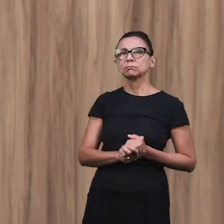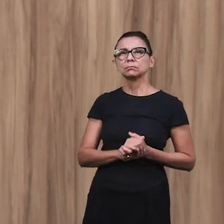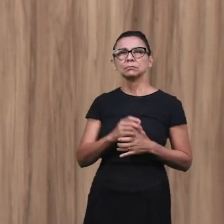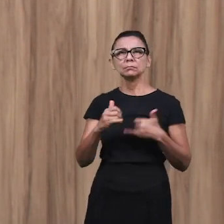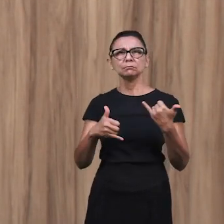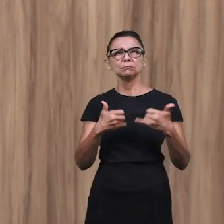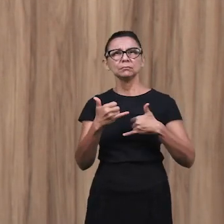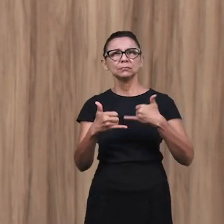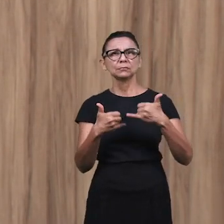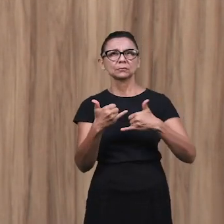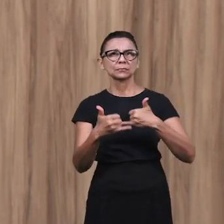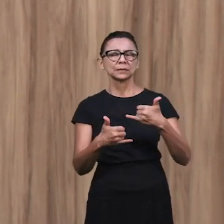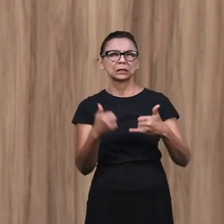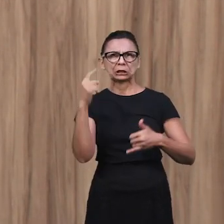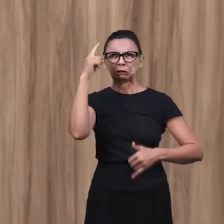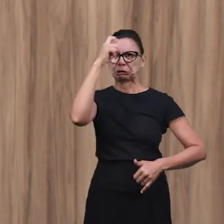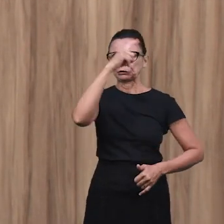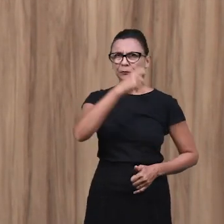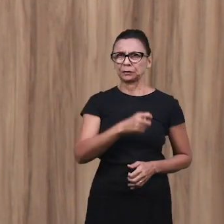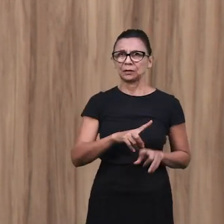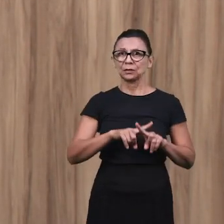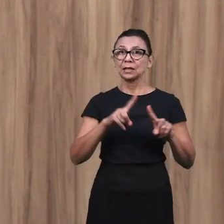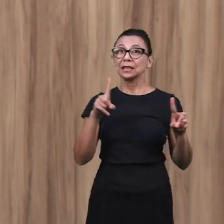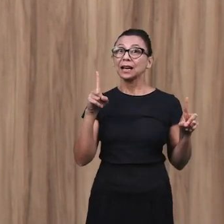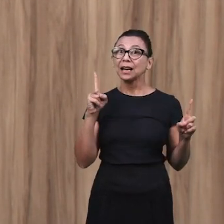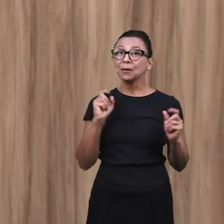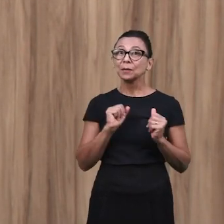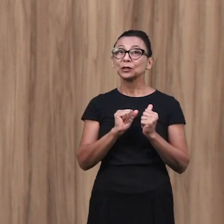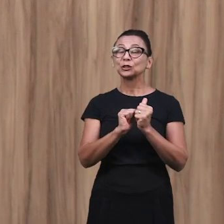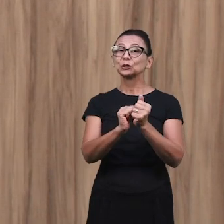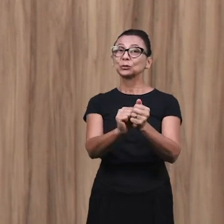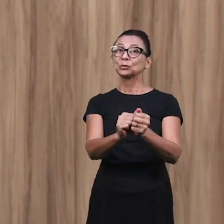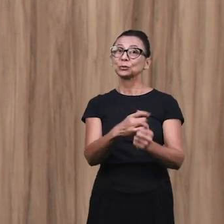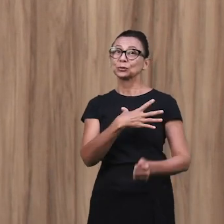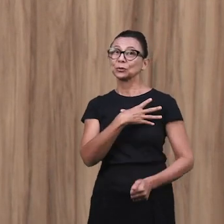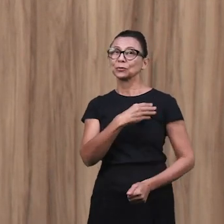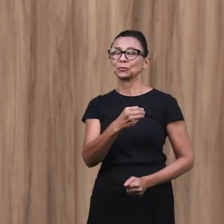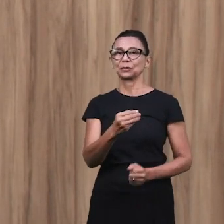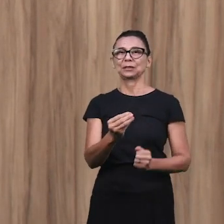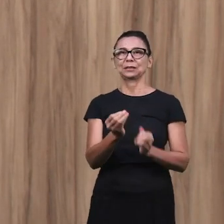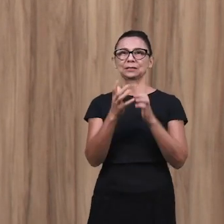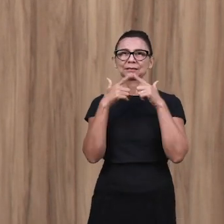penser dans des jeux grandiose, mais ce que nous pouvons faire avec eux.